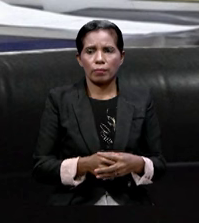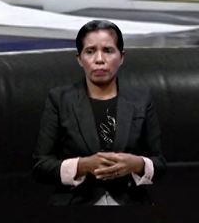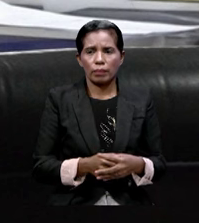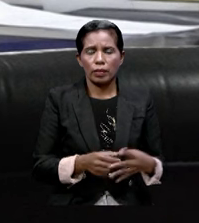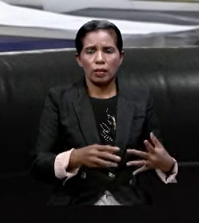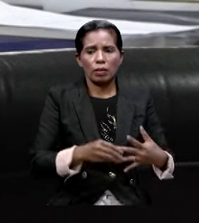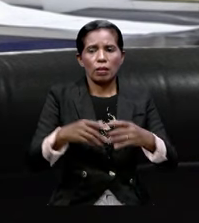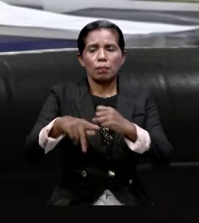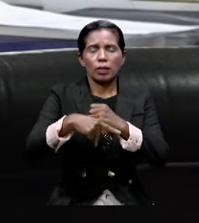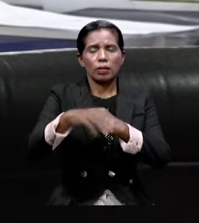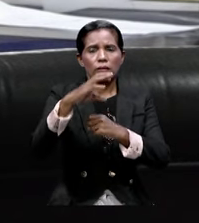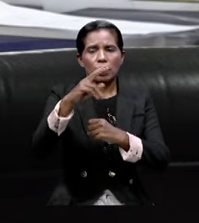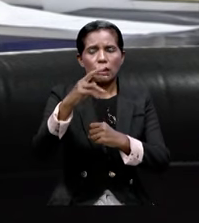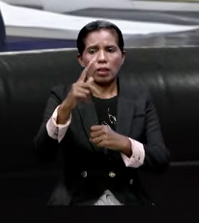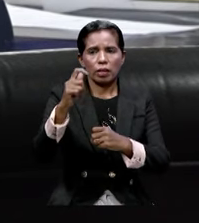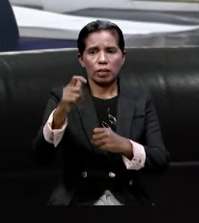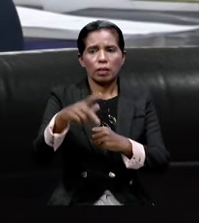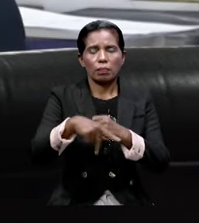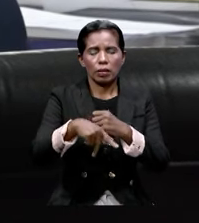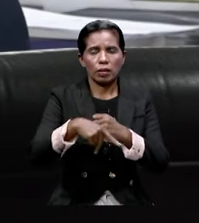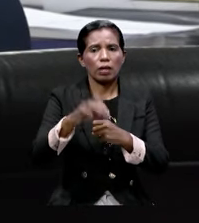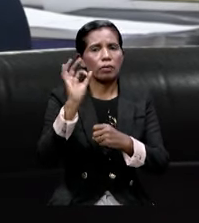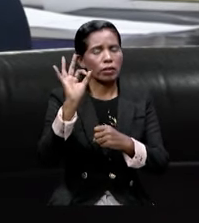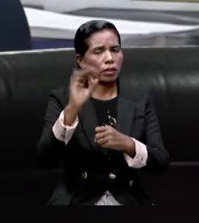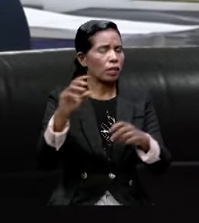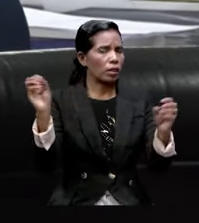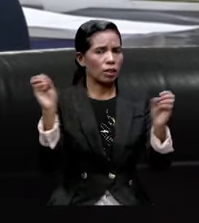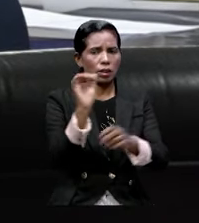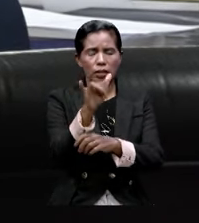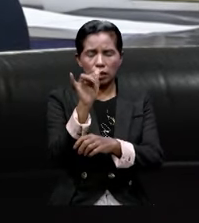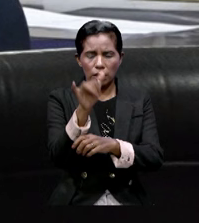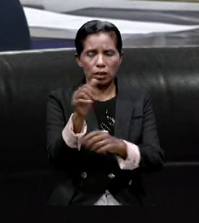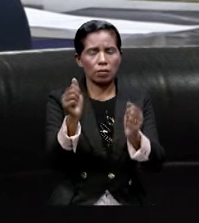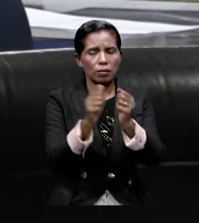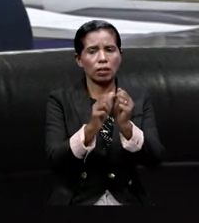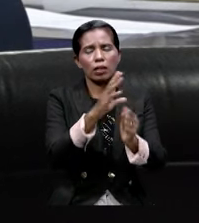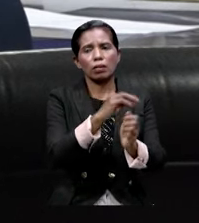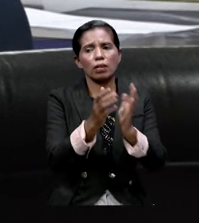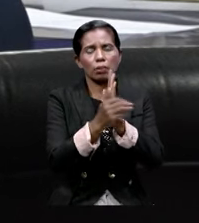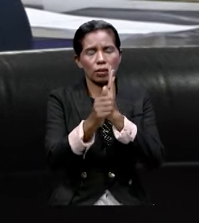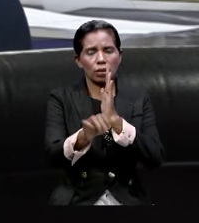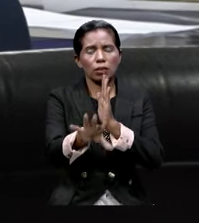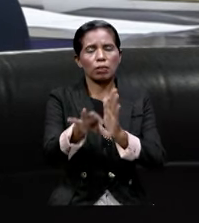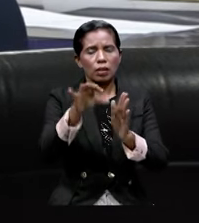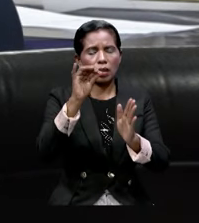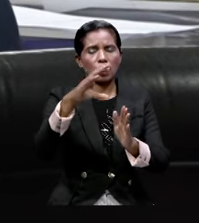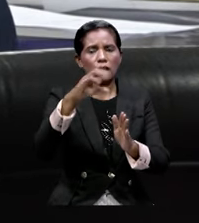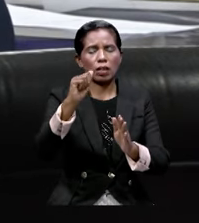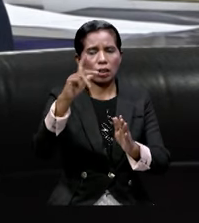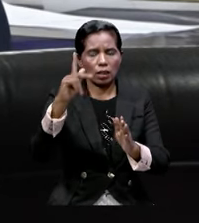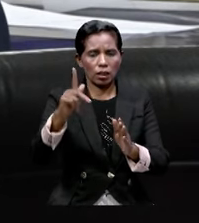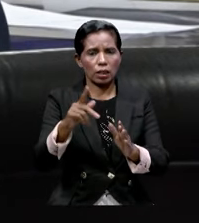liliu ba bankada CNRT, bankada Fretilin, la iha seriedade no kapasidade atu hili komisaru kak, será que